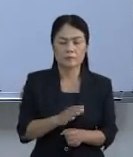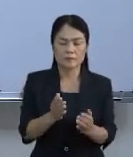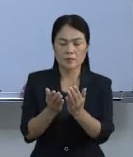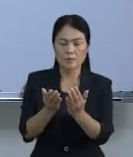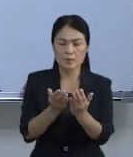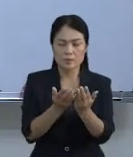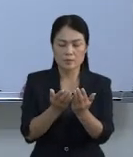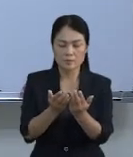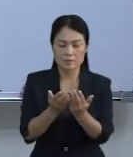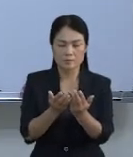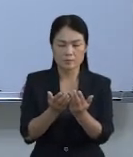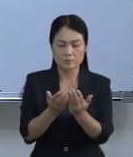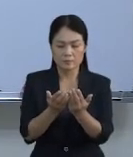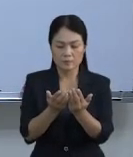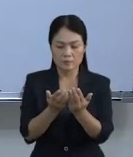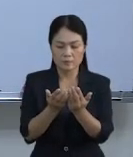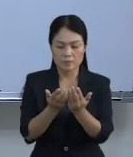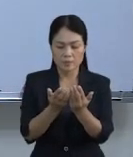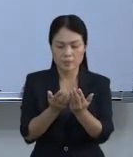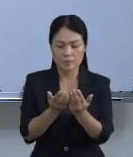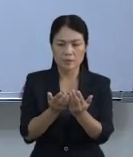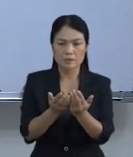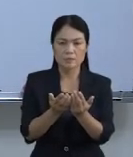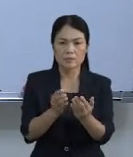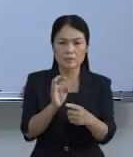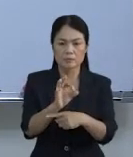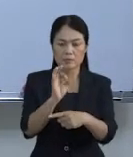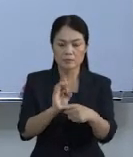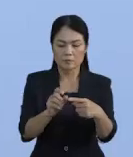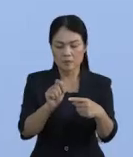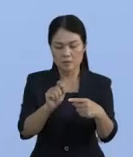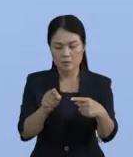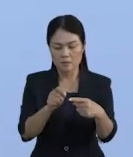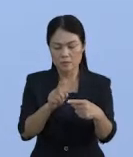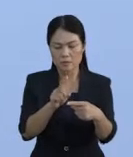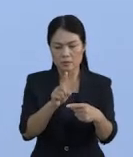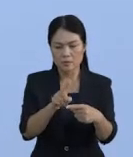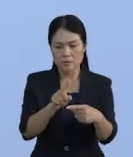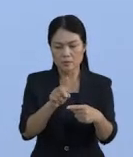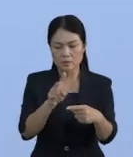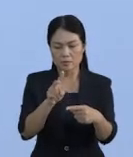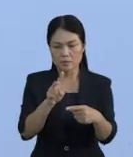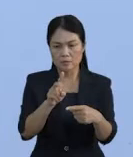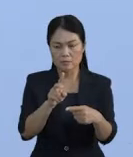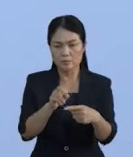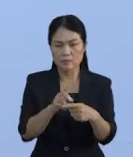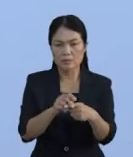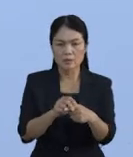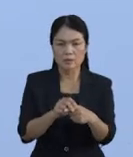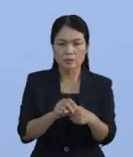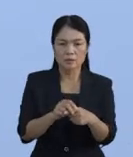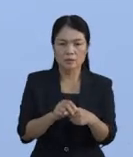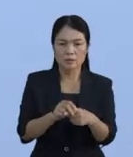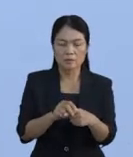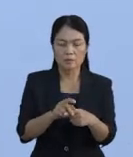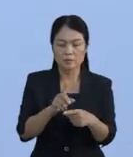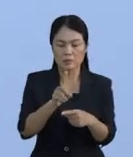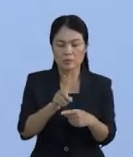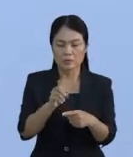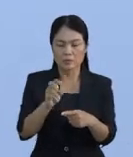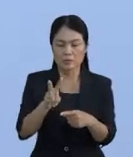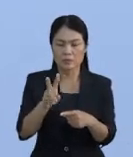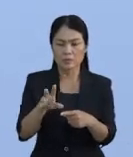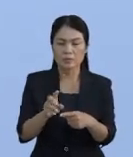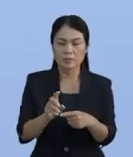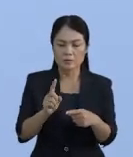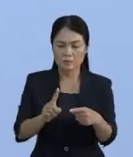chấn là lấy dương ban bậc phê tu sự phê mà rồi mà phải pram hai lư một bọn hai lấy cũng trong